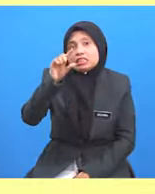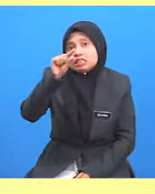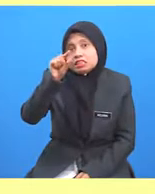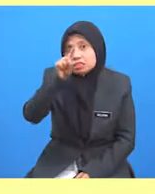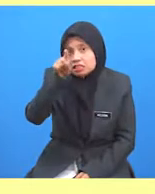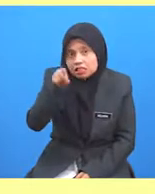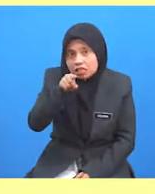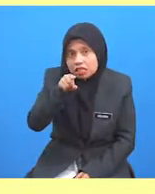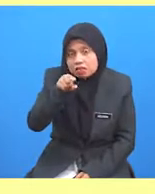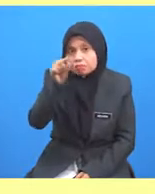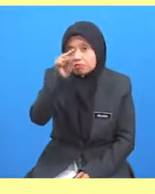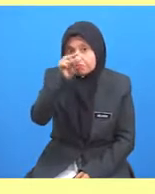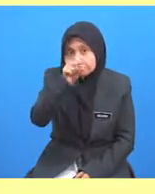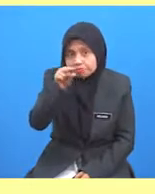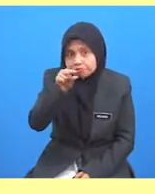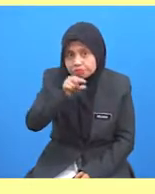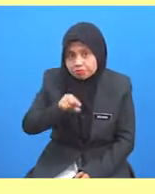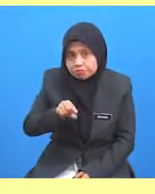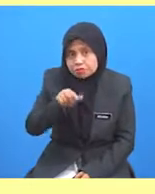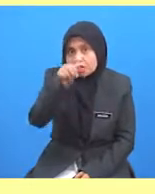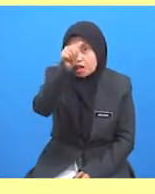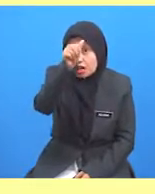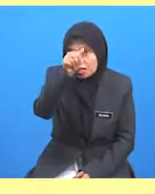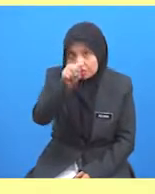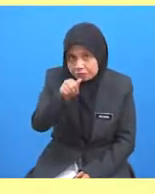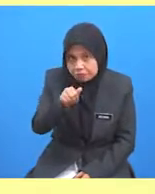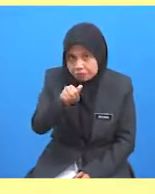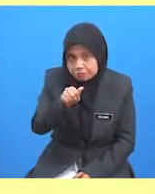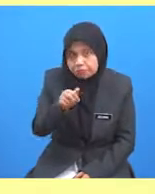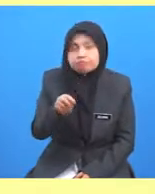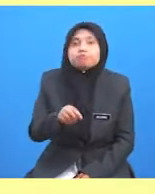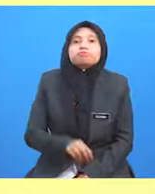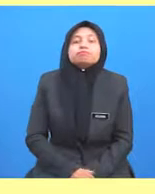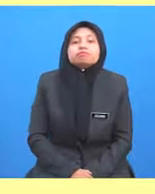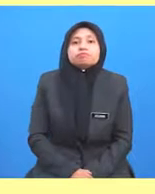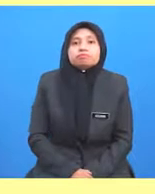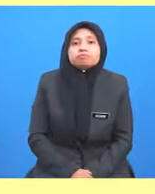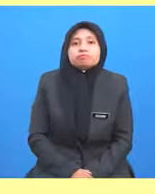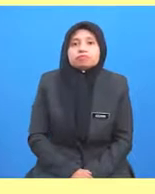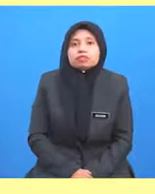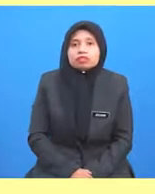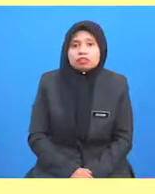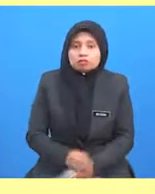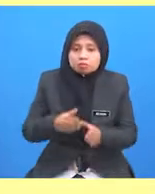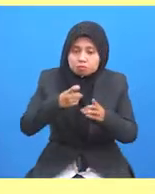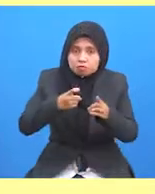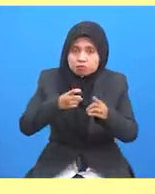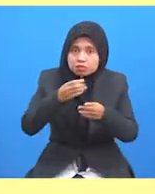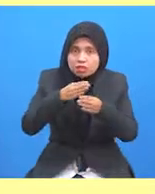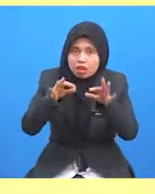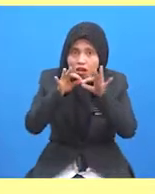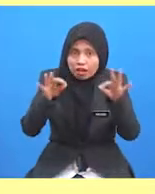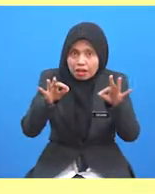alif, da'a. Daripada potongan ayat mimman da'a ilallah, yang